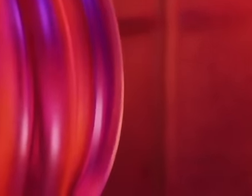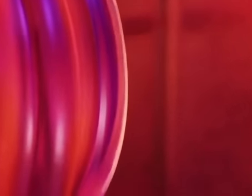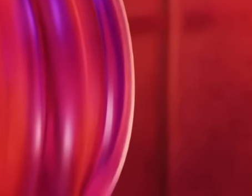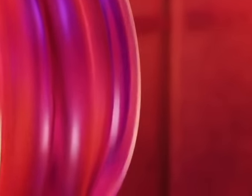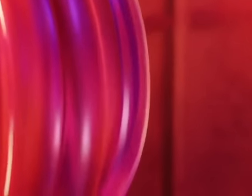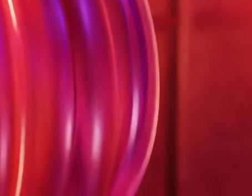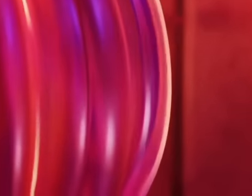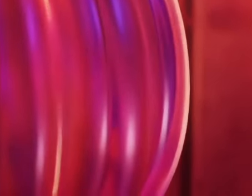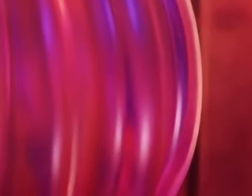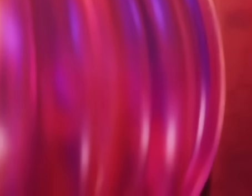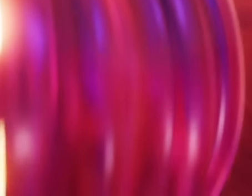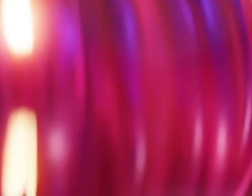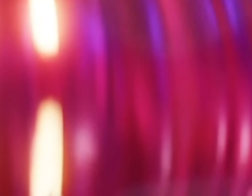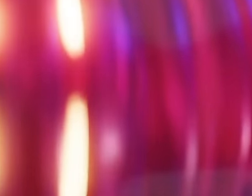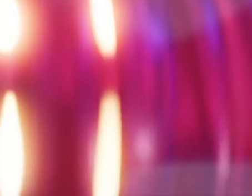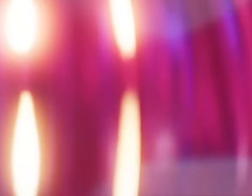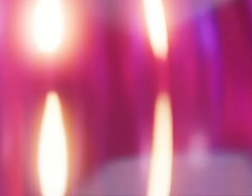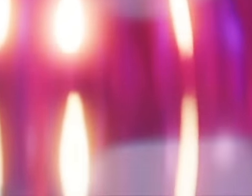وَاجْعَلْهُ لَنَا